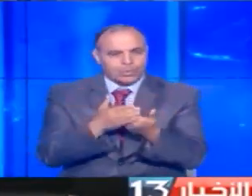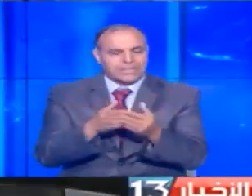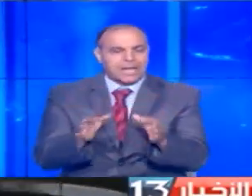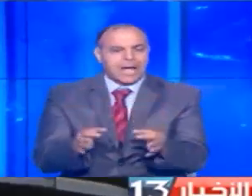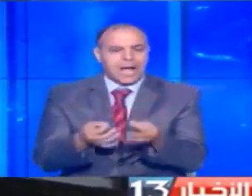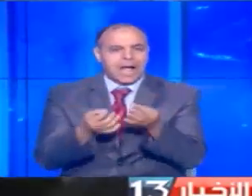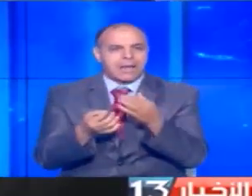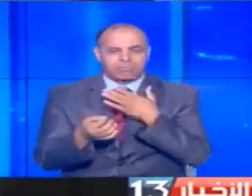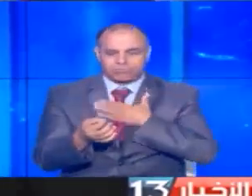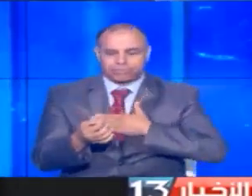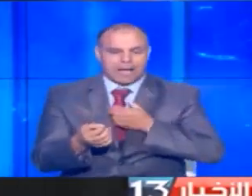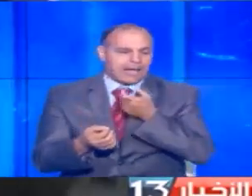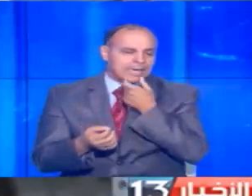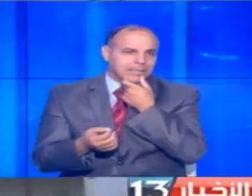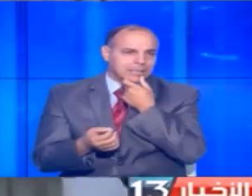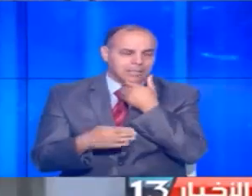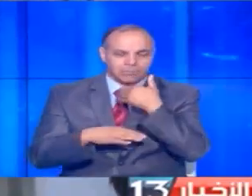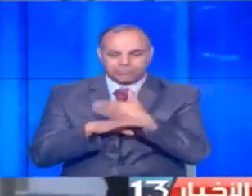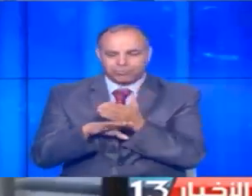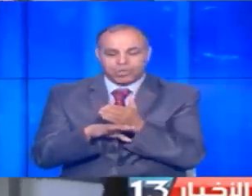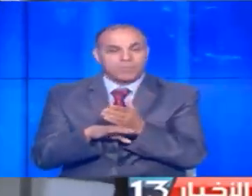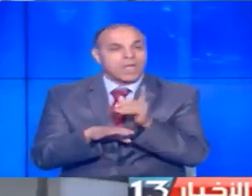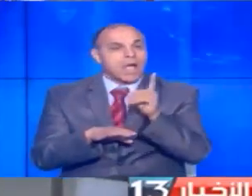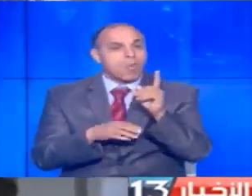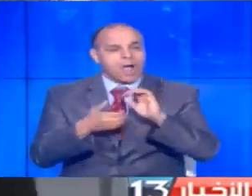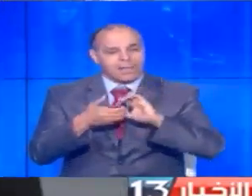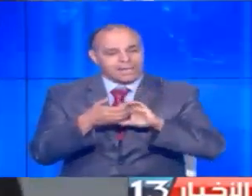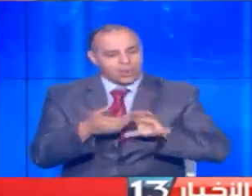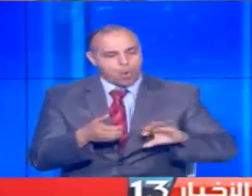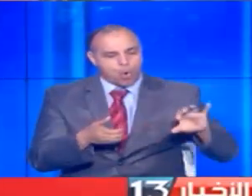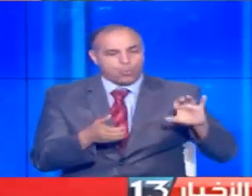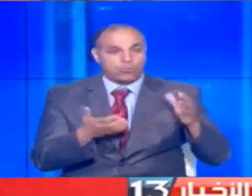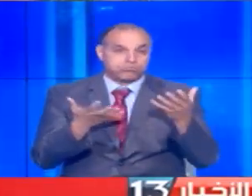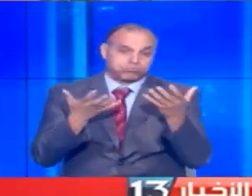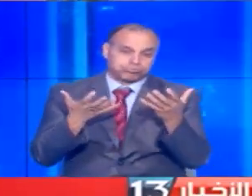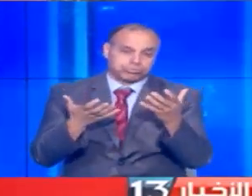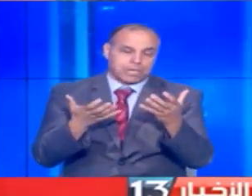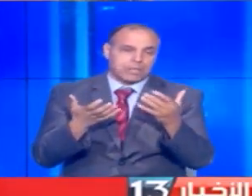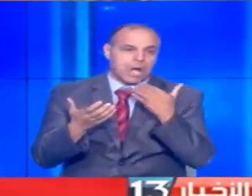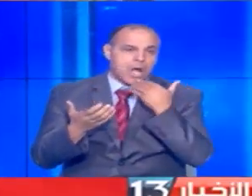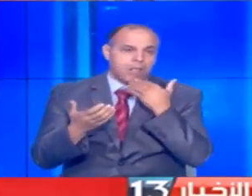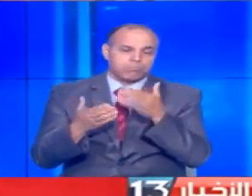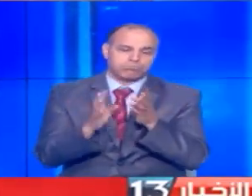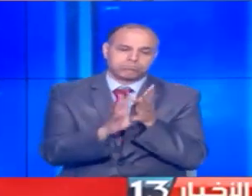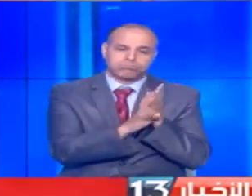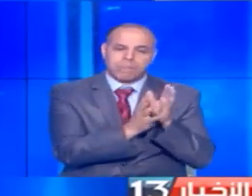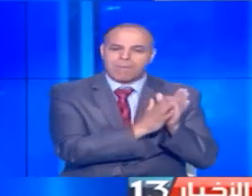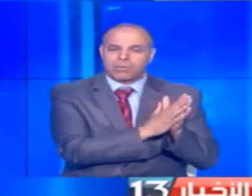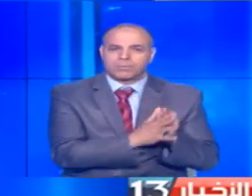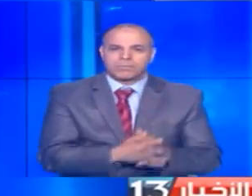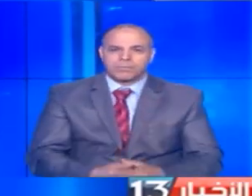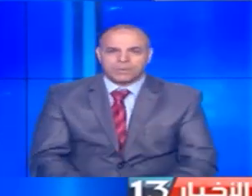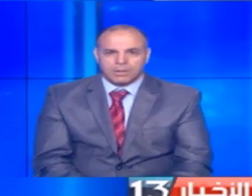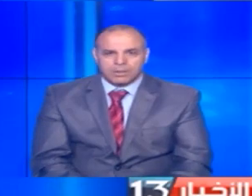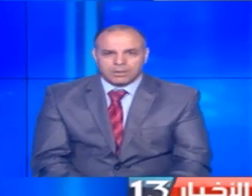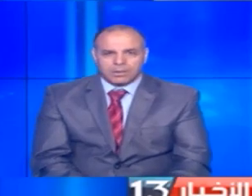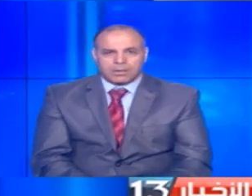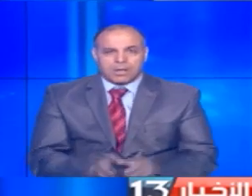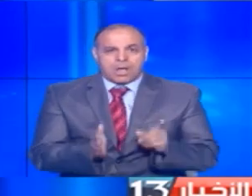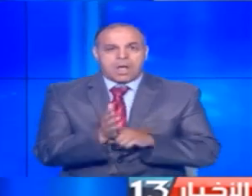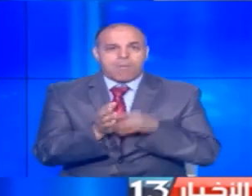حل يرضي بريطانيا بتشققاتها والاتحاد الأوروبي الذي يدعو إلى وحدة الصف.